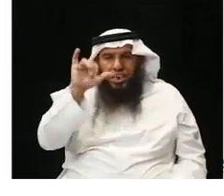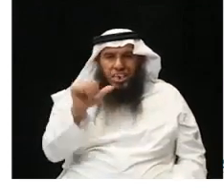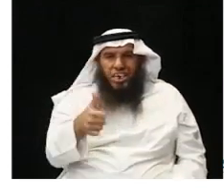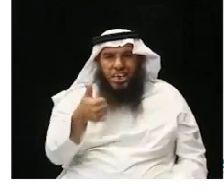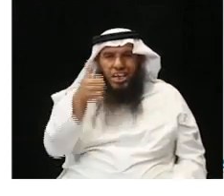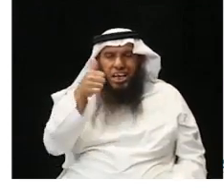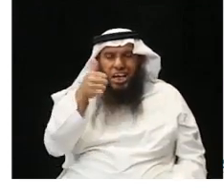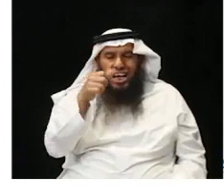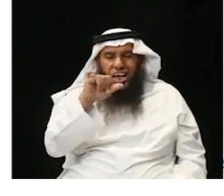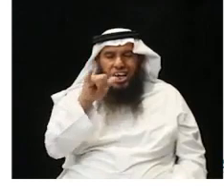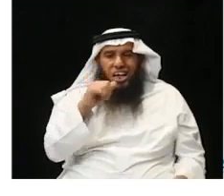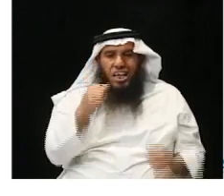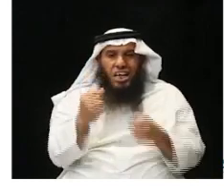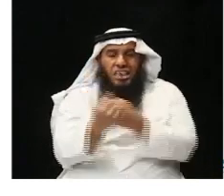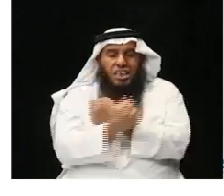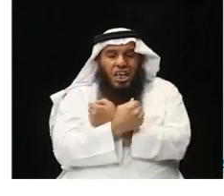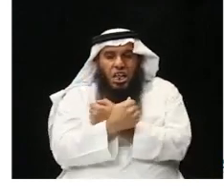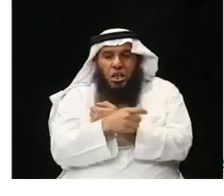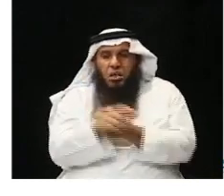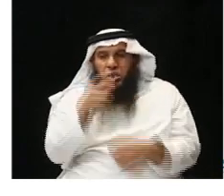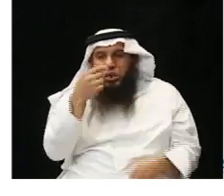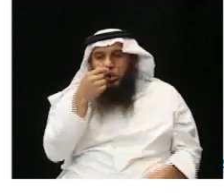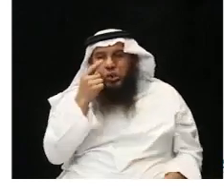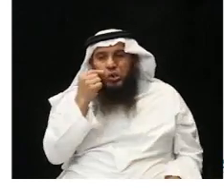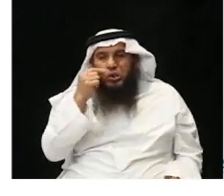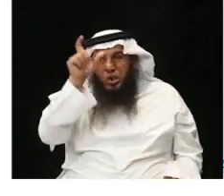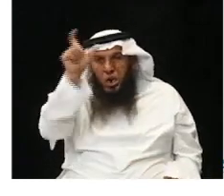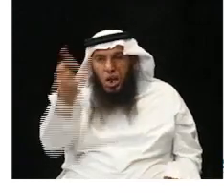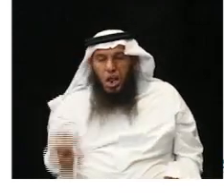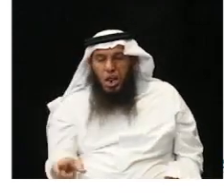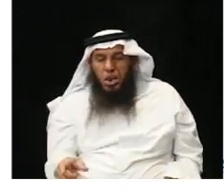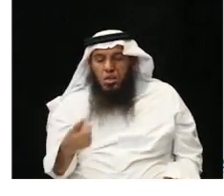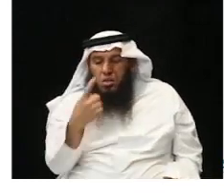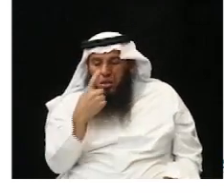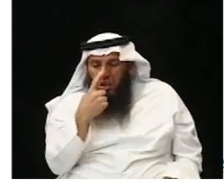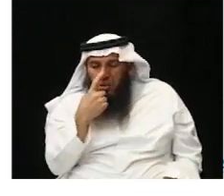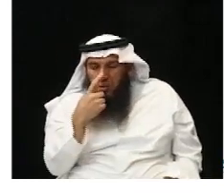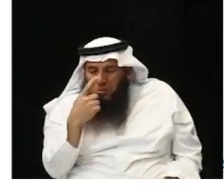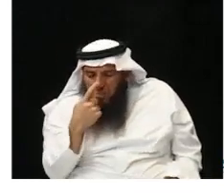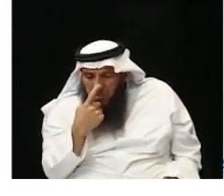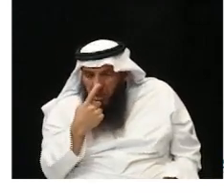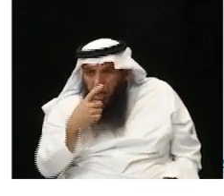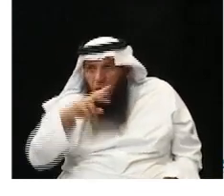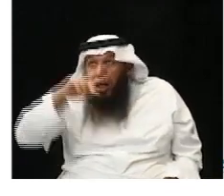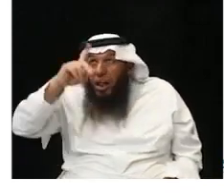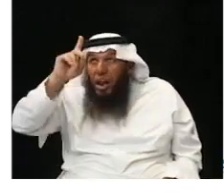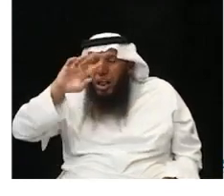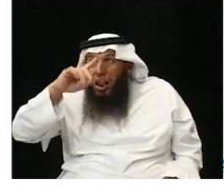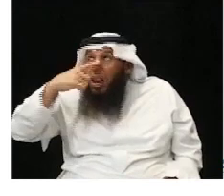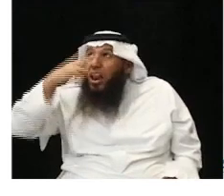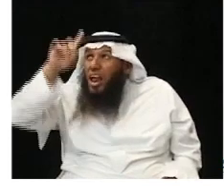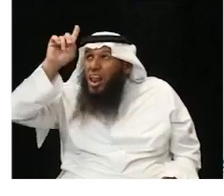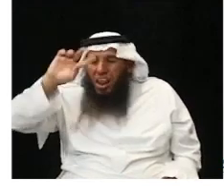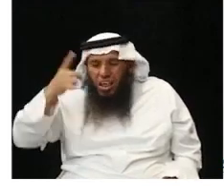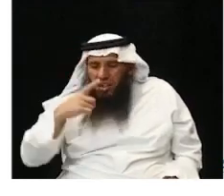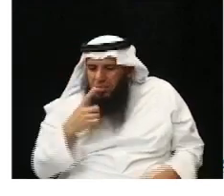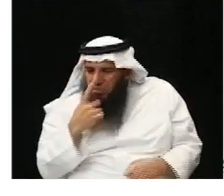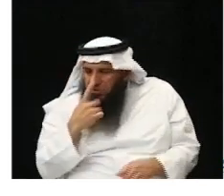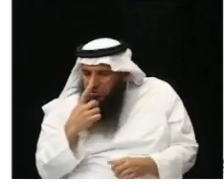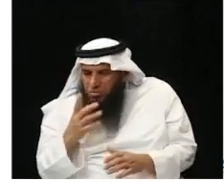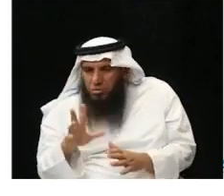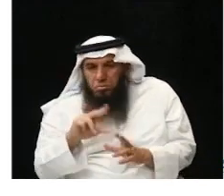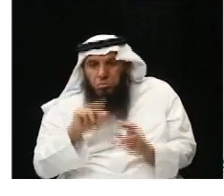كانوا أشخاص أو غيرهم، المهم أنهم يعبدون من دون الله، يعبدون من دون الله.